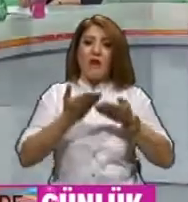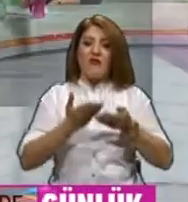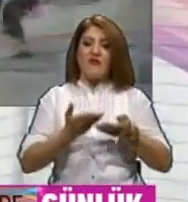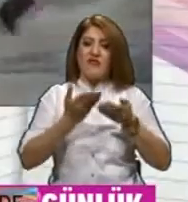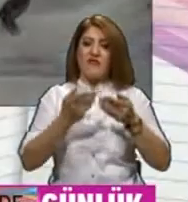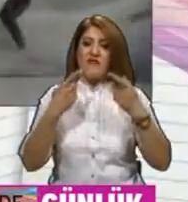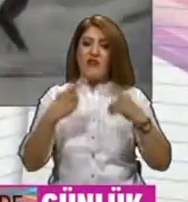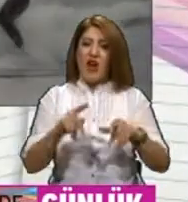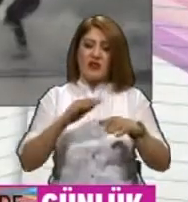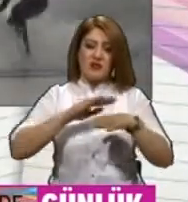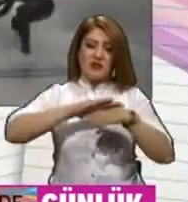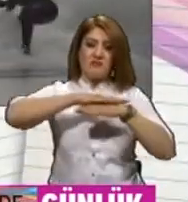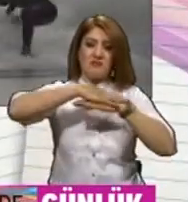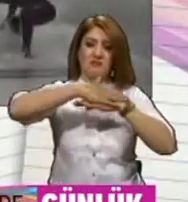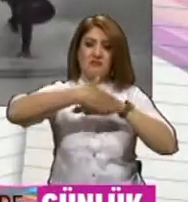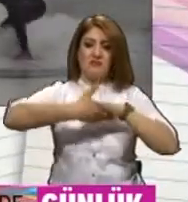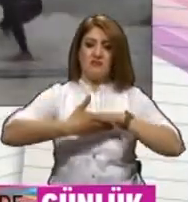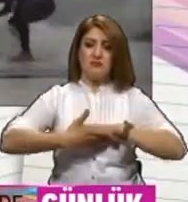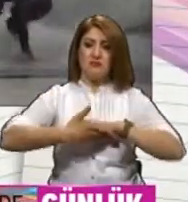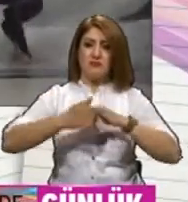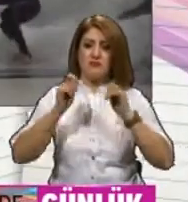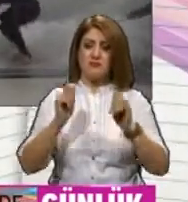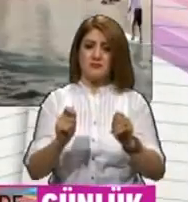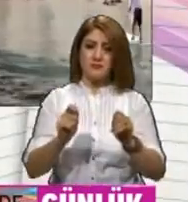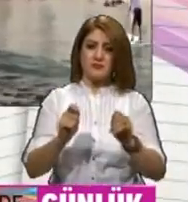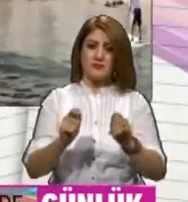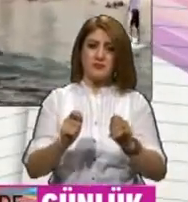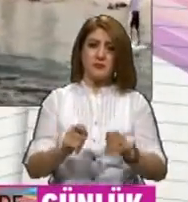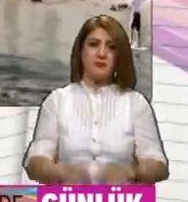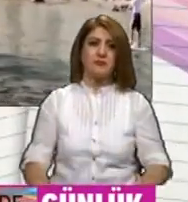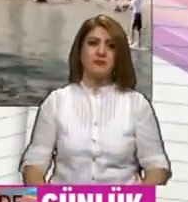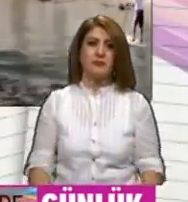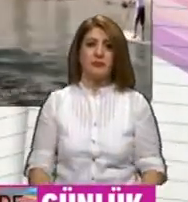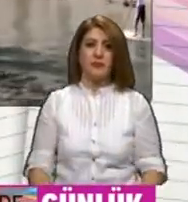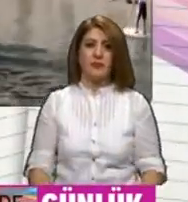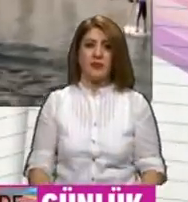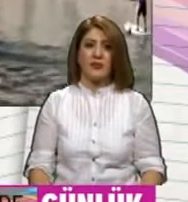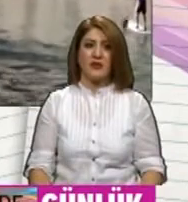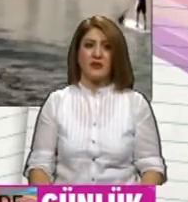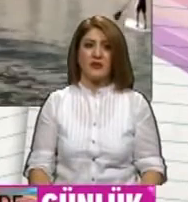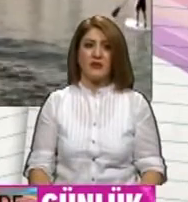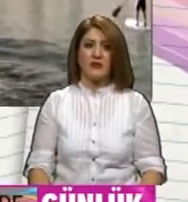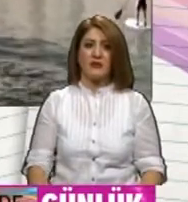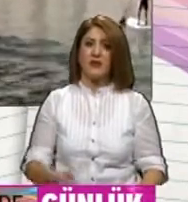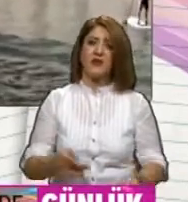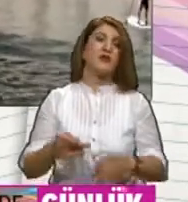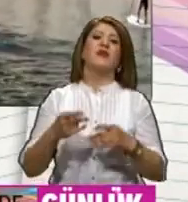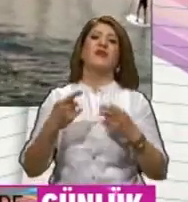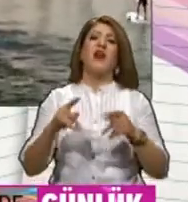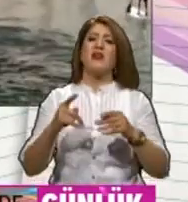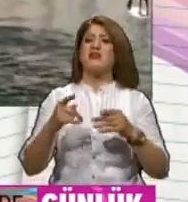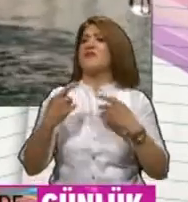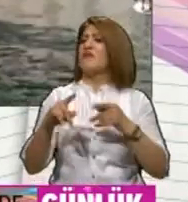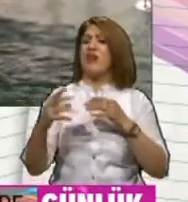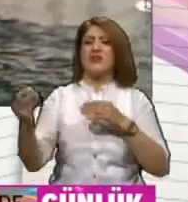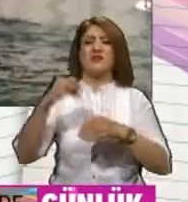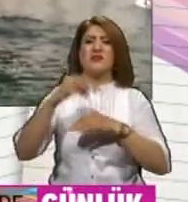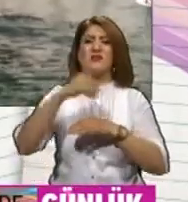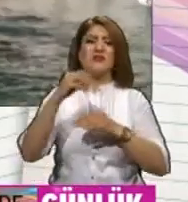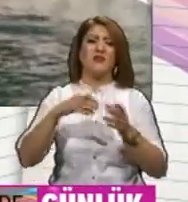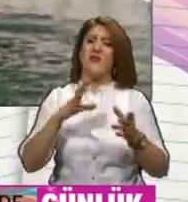epoksiden kaplanıyor. Fiberden, poliüretandan, epoksiden, karbondan yapılan çeşitleri